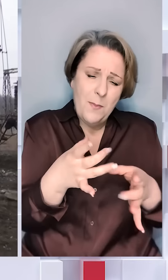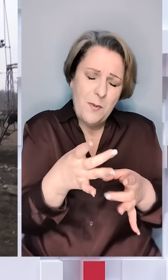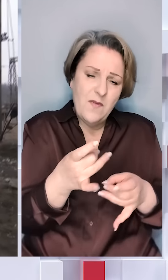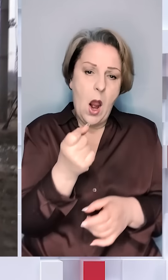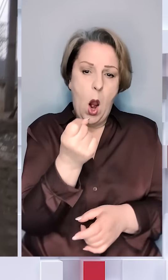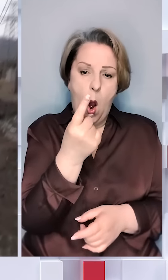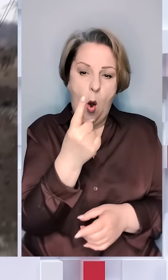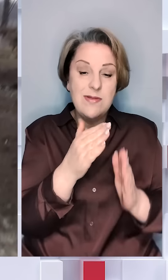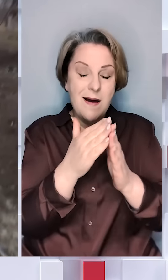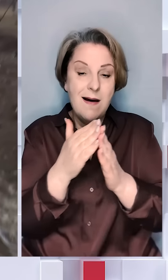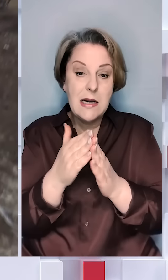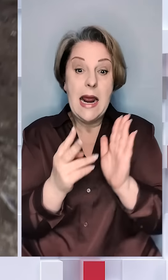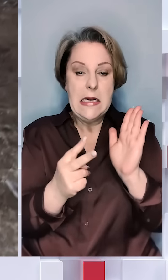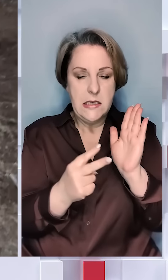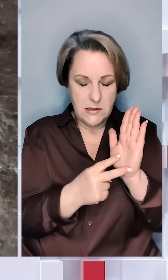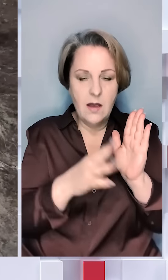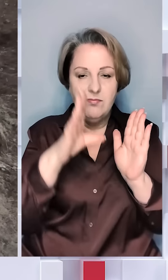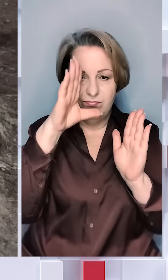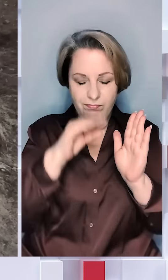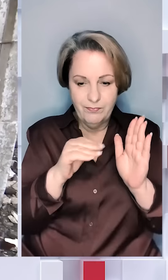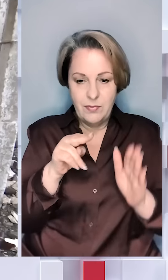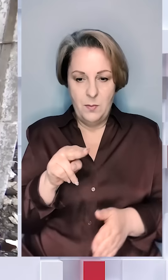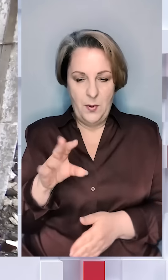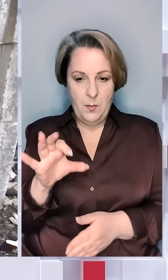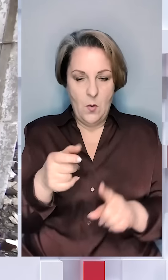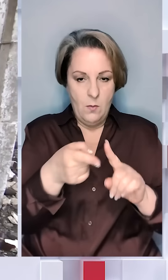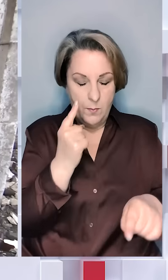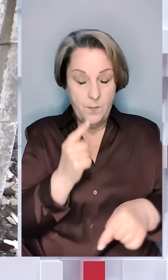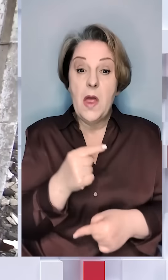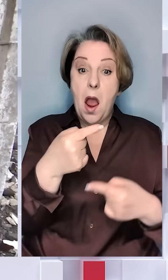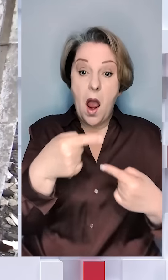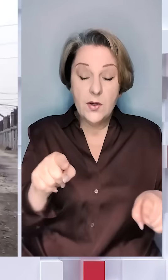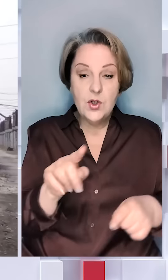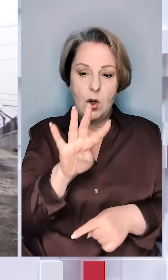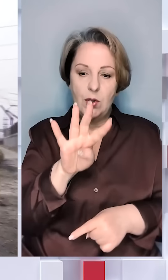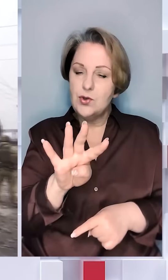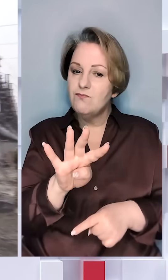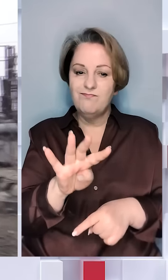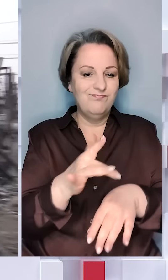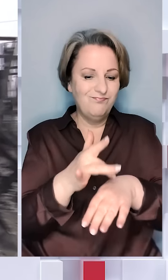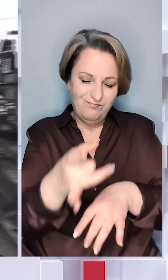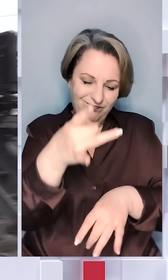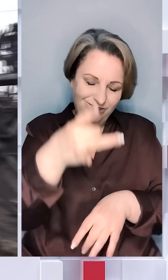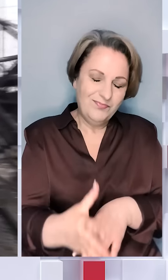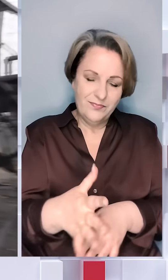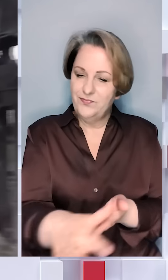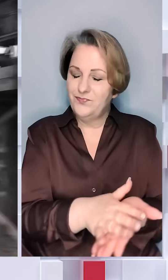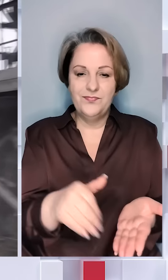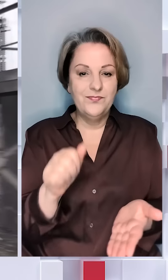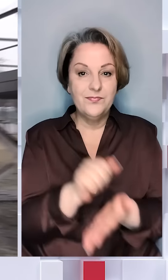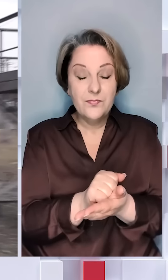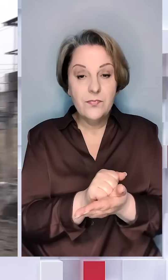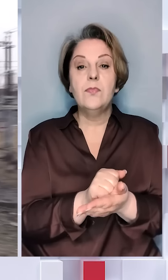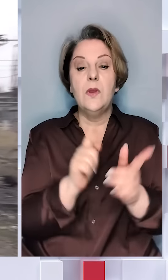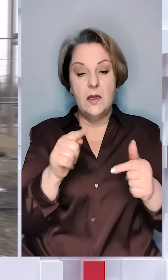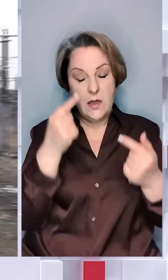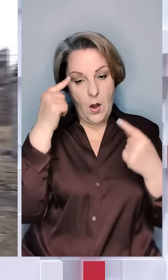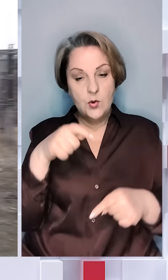одразу 11 ракет, 7 з яких наші повітряні сили збили, однак інші 4 вщент її зруйнували. Він також